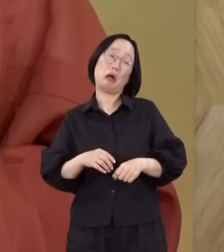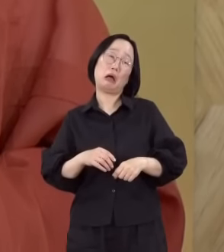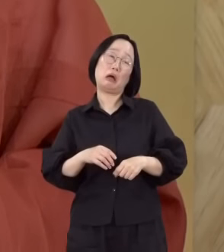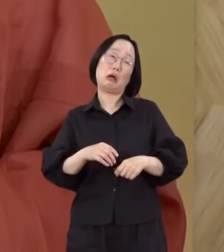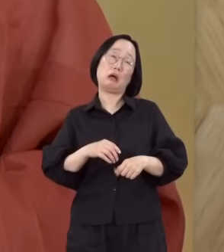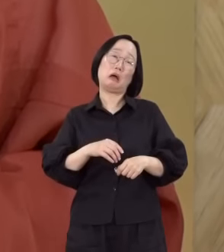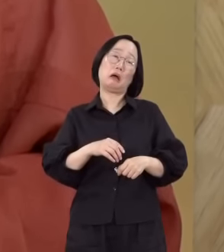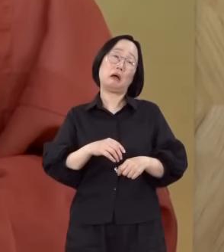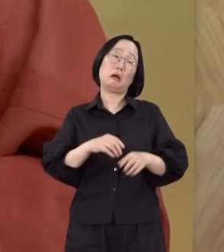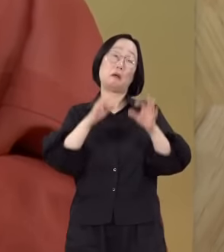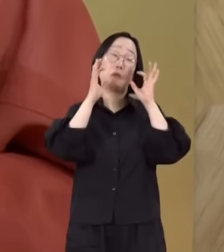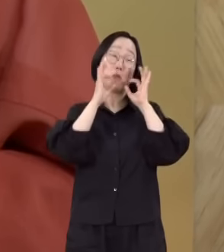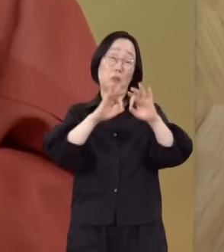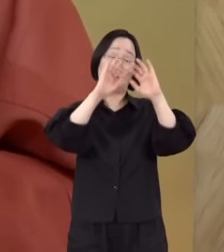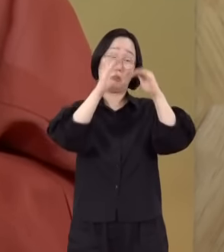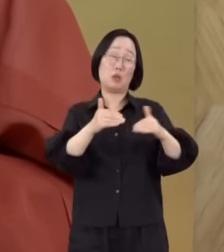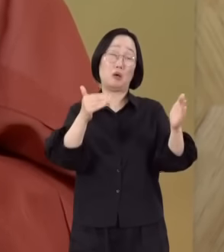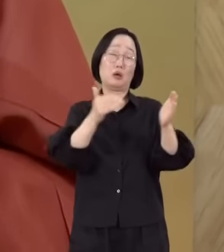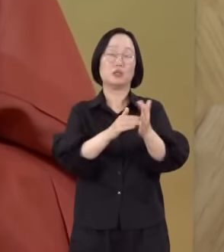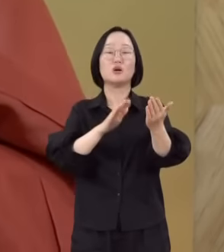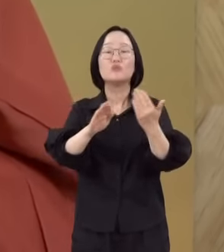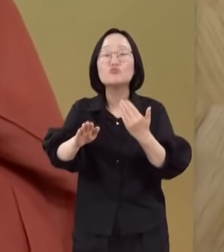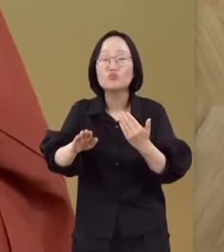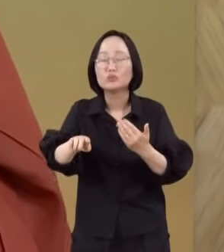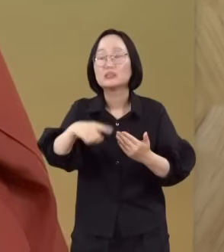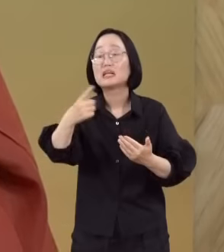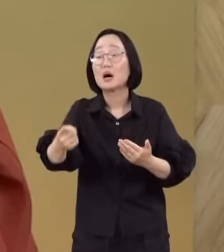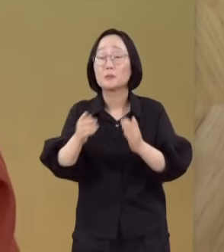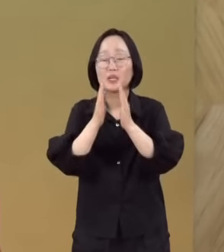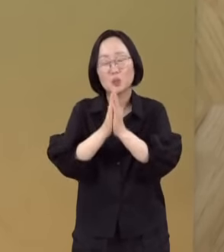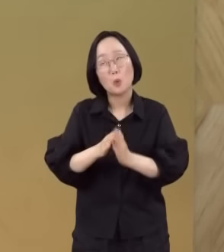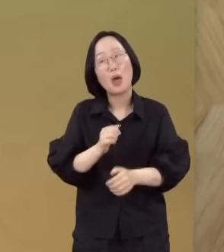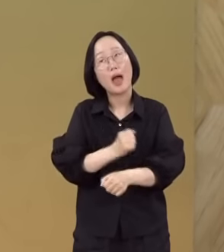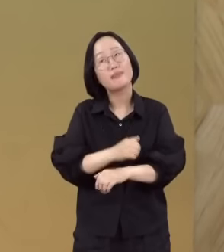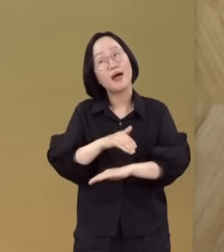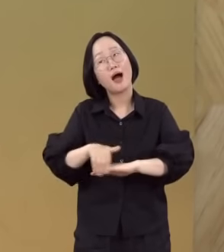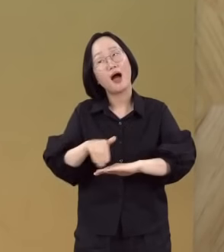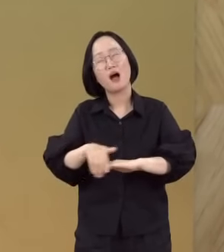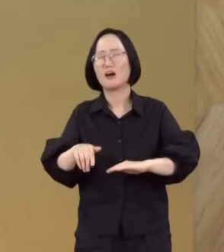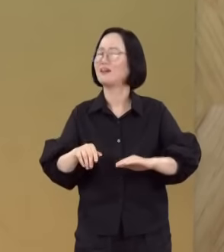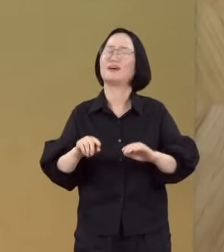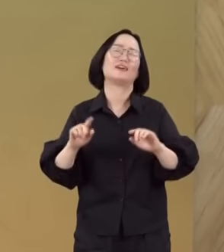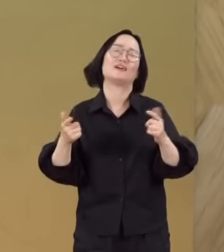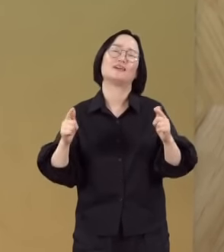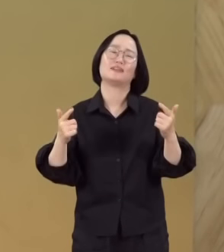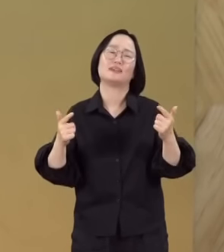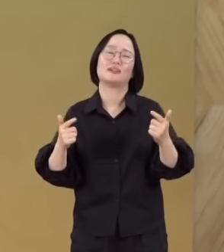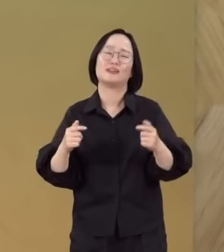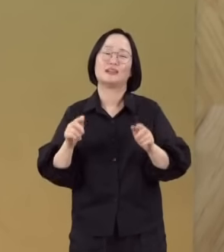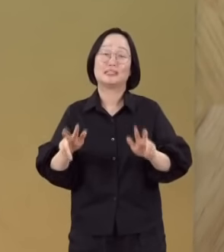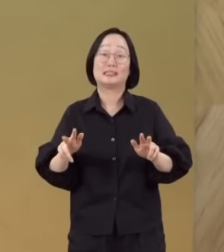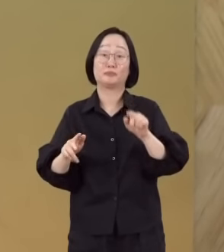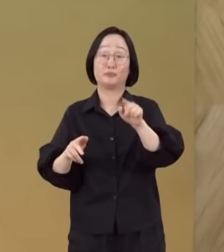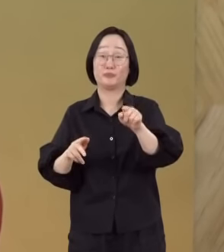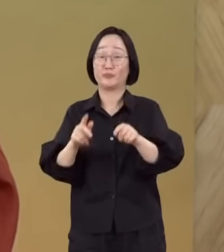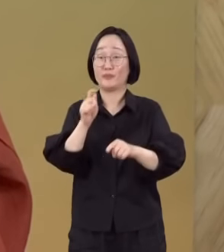TV 이거 보고 난 뒤에 기도해야지가 아니라 소나무 방송 보면서